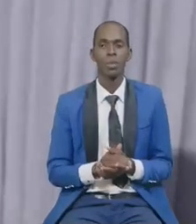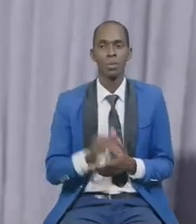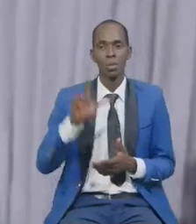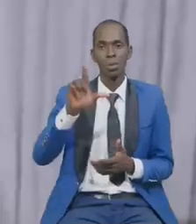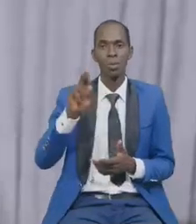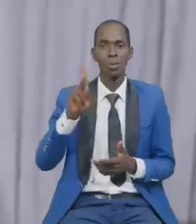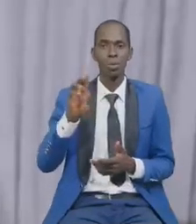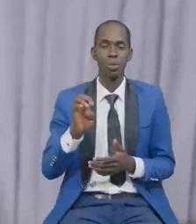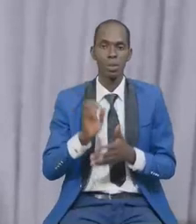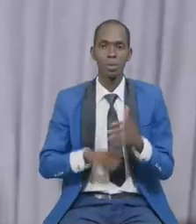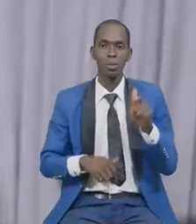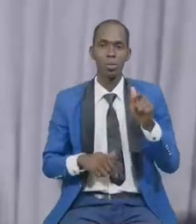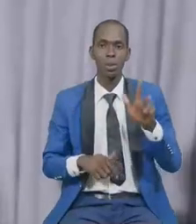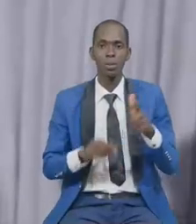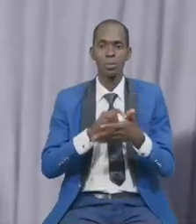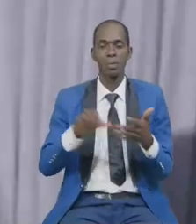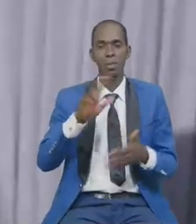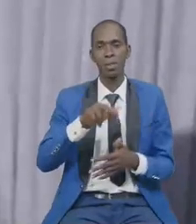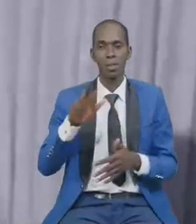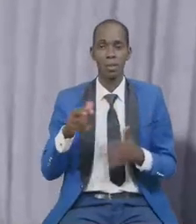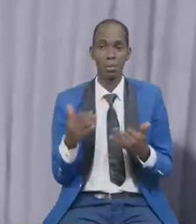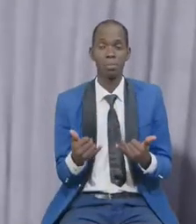Luc 23, 33.